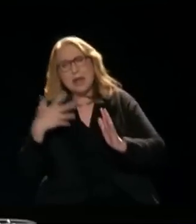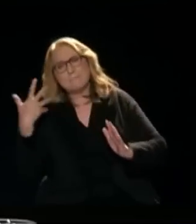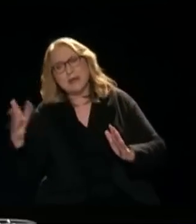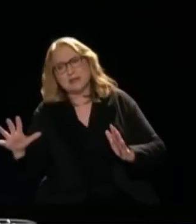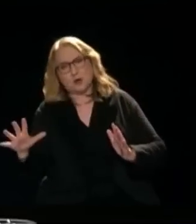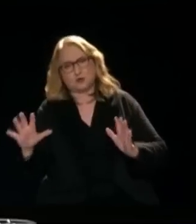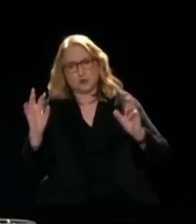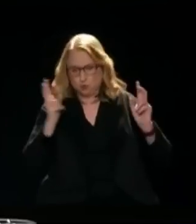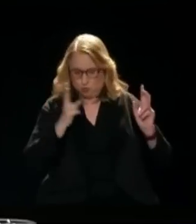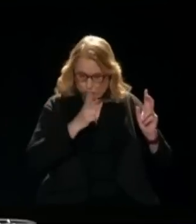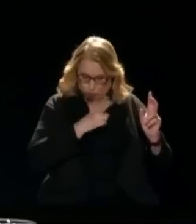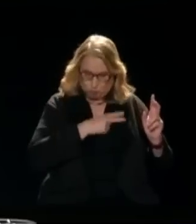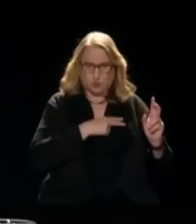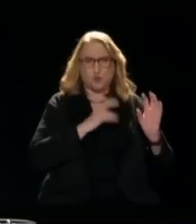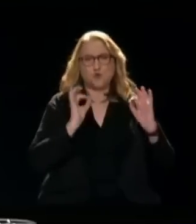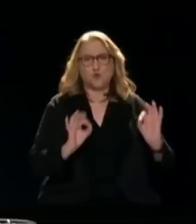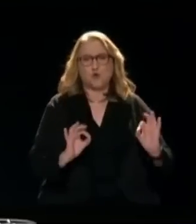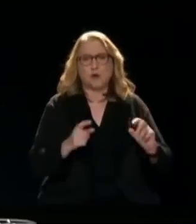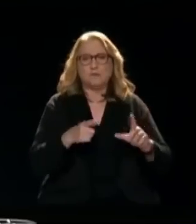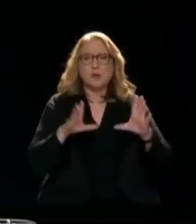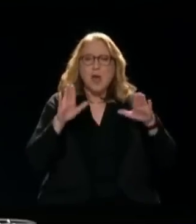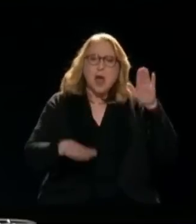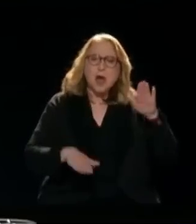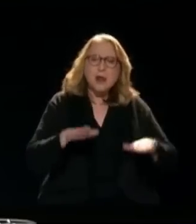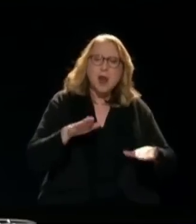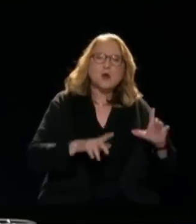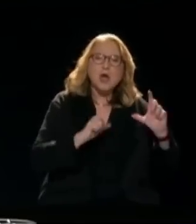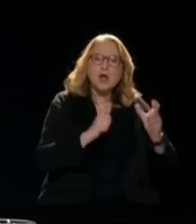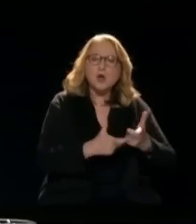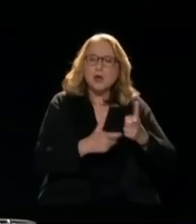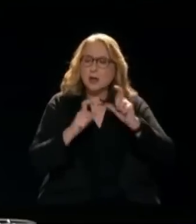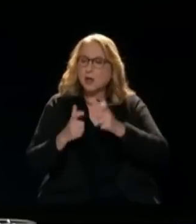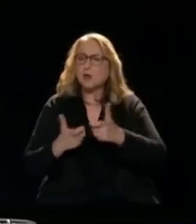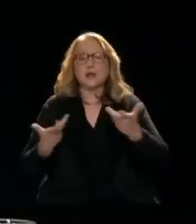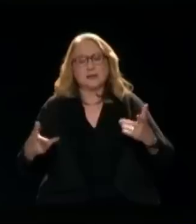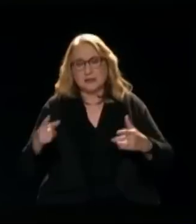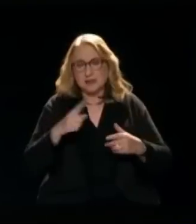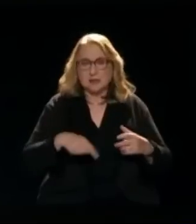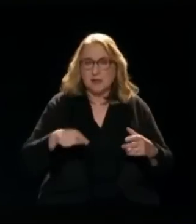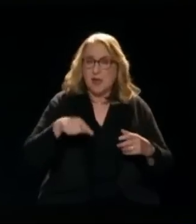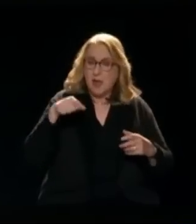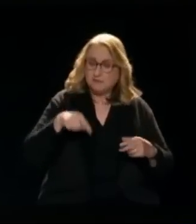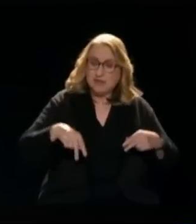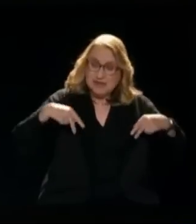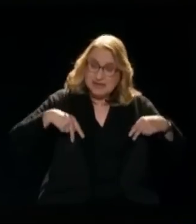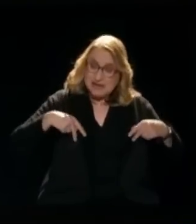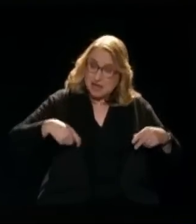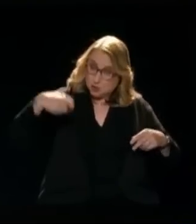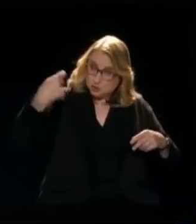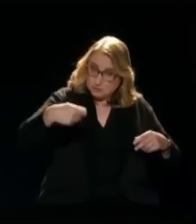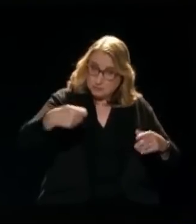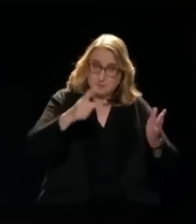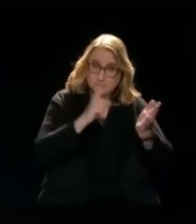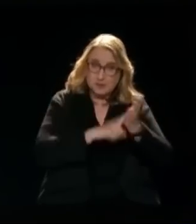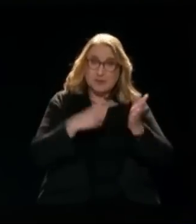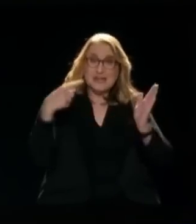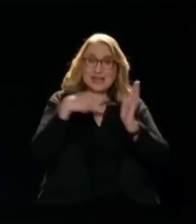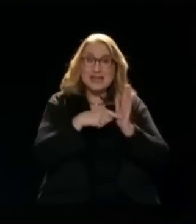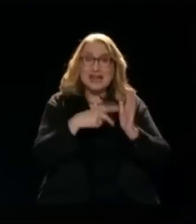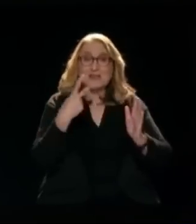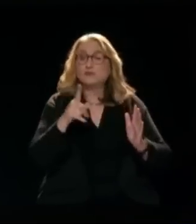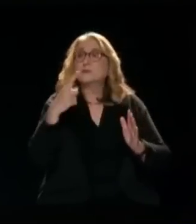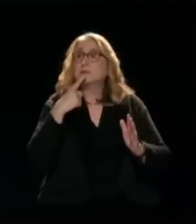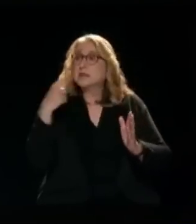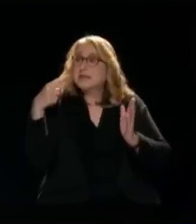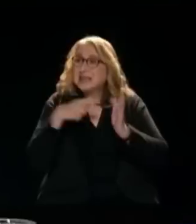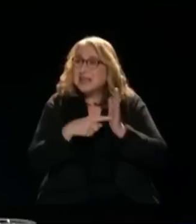κατάσταση του νοικοκυριού, και αυτό πρέπει να το δώσει το κράτος. 1.200 το νοικοκυριό ή το